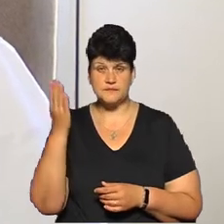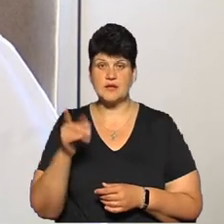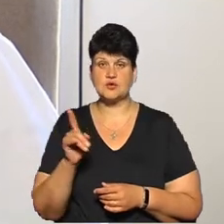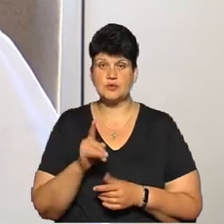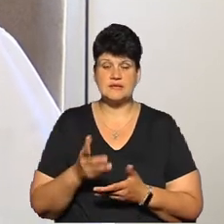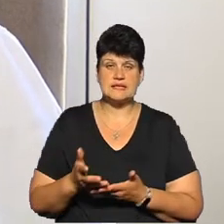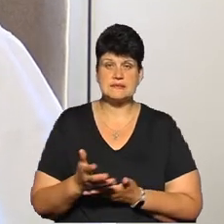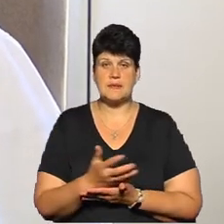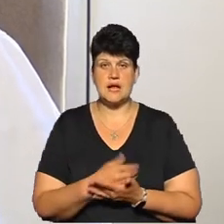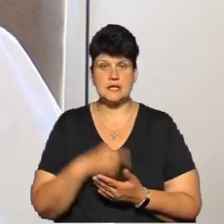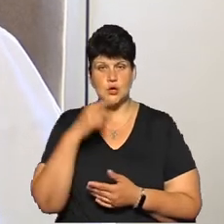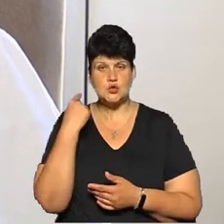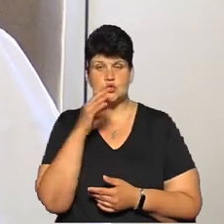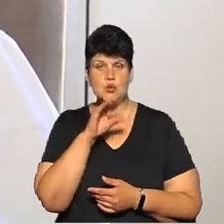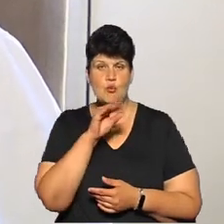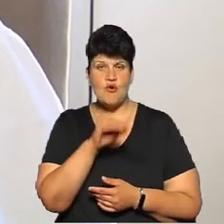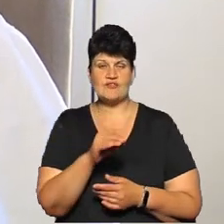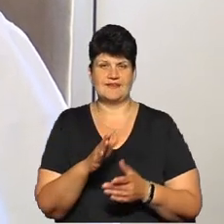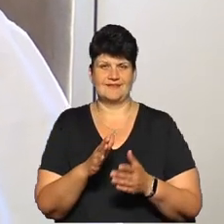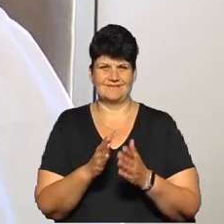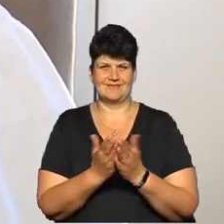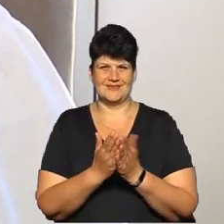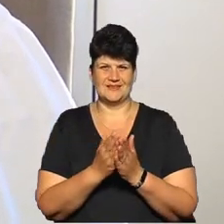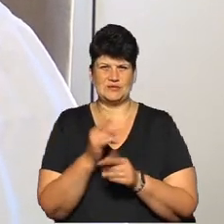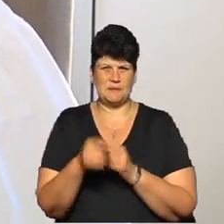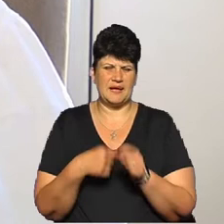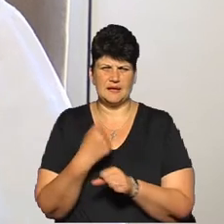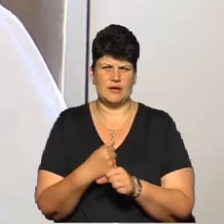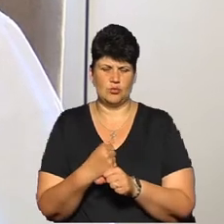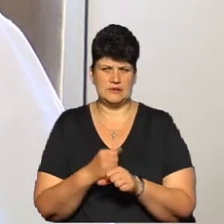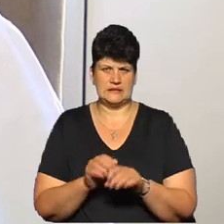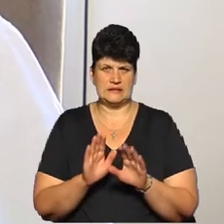збирати російськомовні книги для того, щоб перероблювати їх і